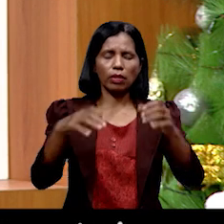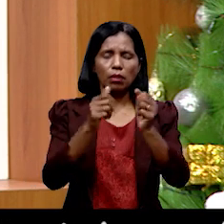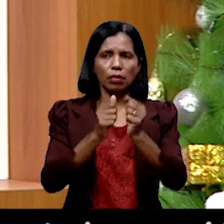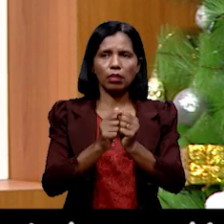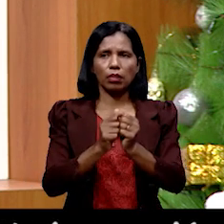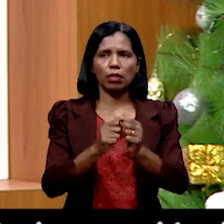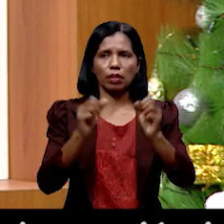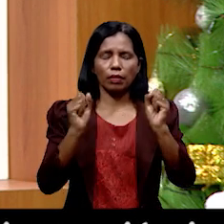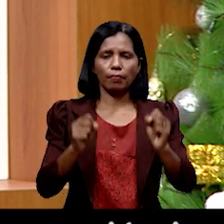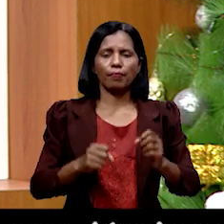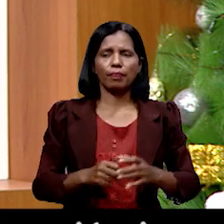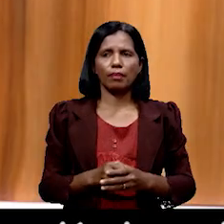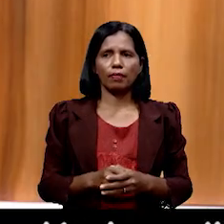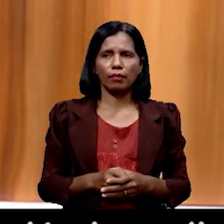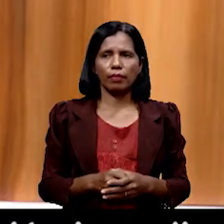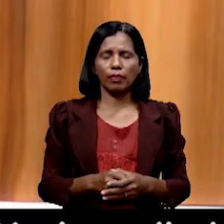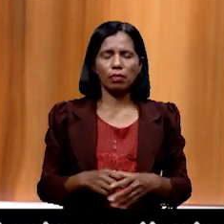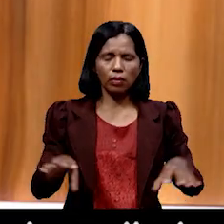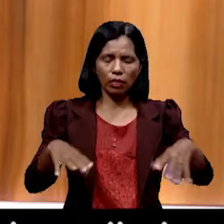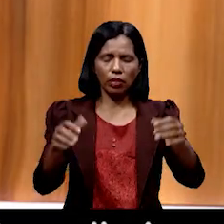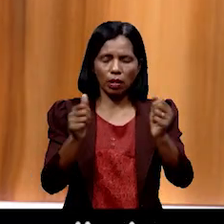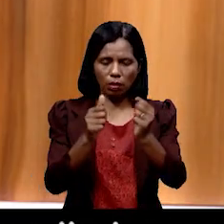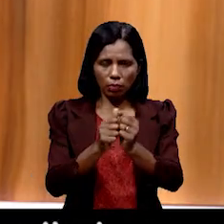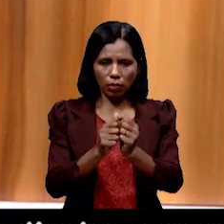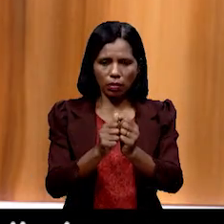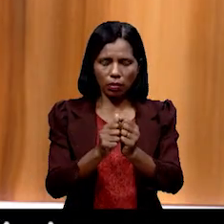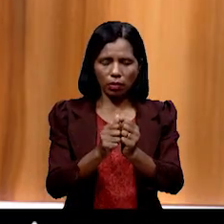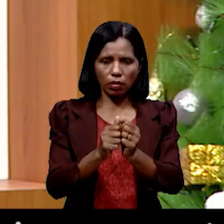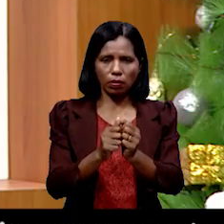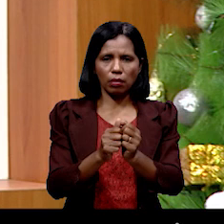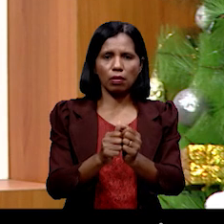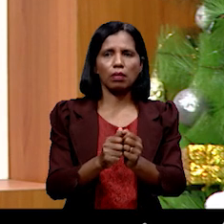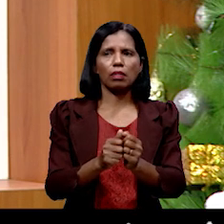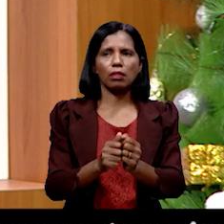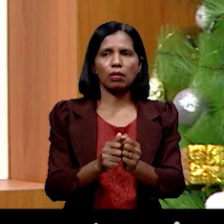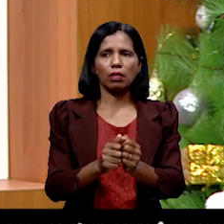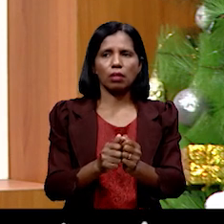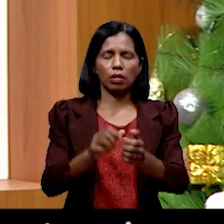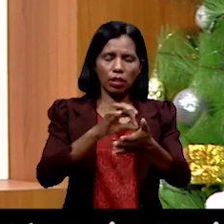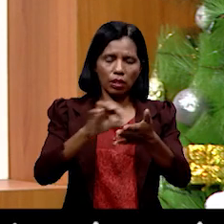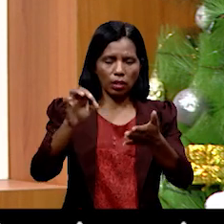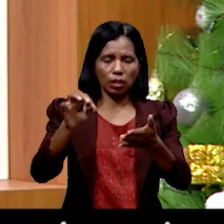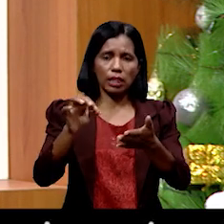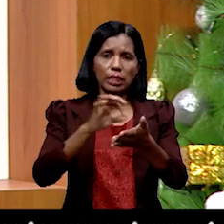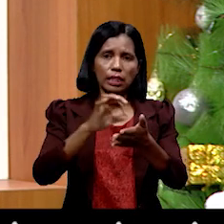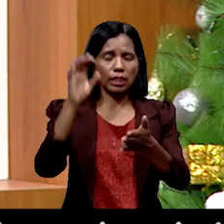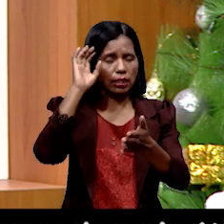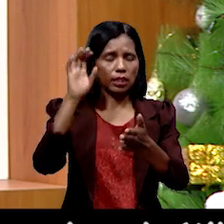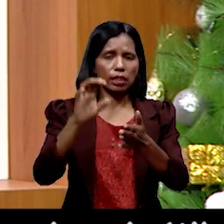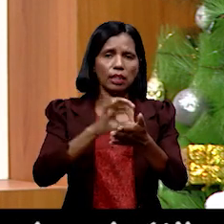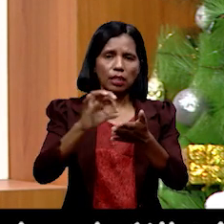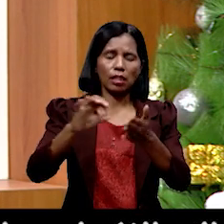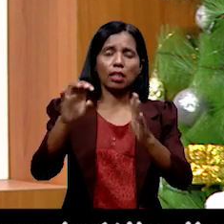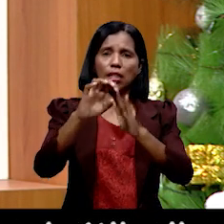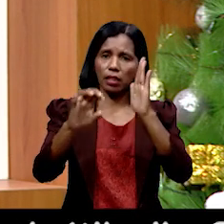iya ofisius. Koru mosa o Arte Sim, koru mosa me koru, ahuruka senhalo akta. Sim, sim. Ahuruka sekretaristado, pessoal,